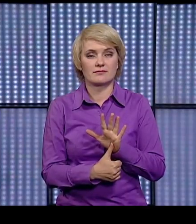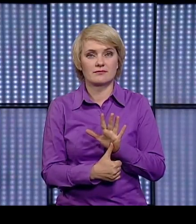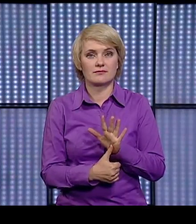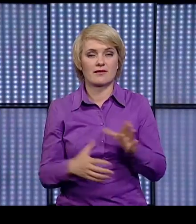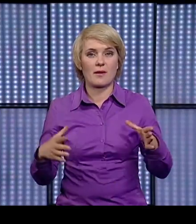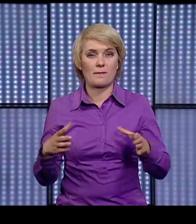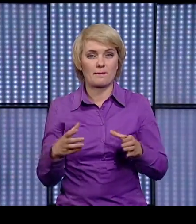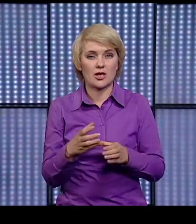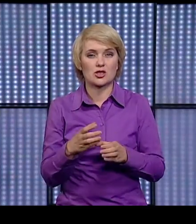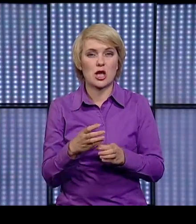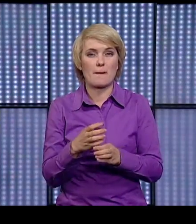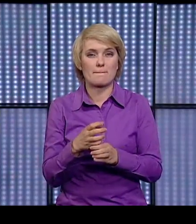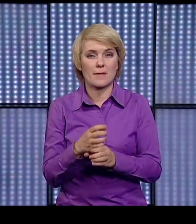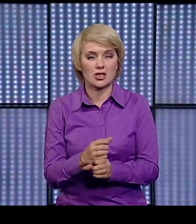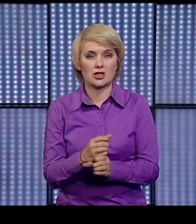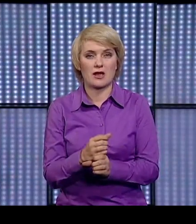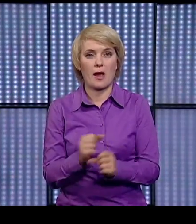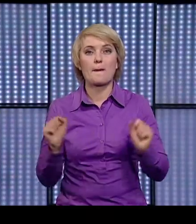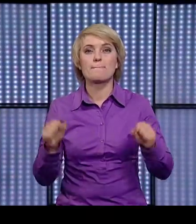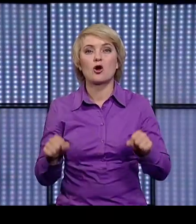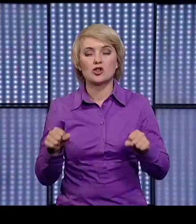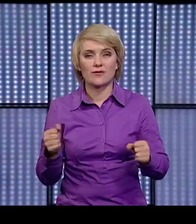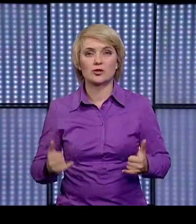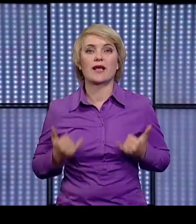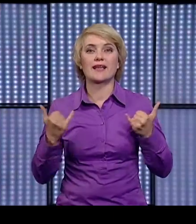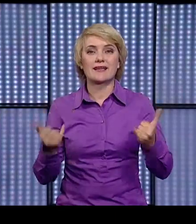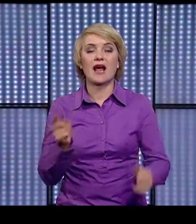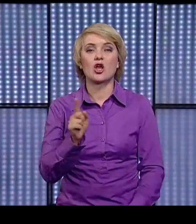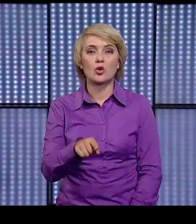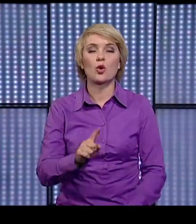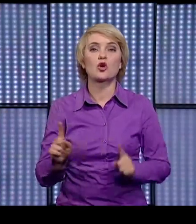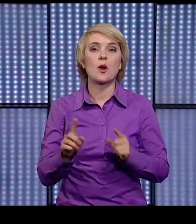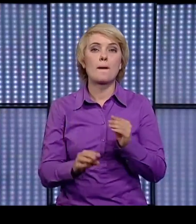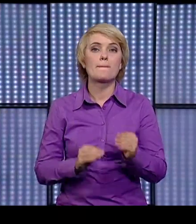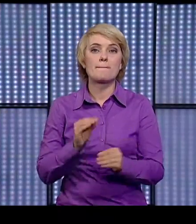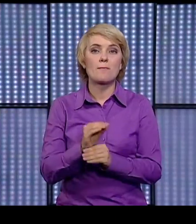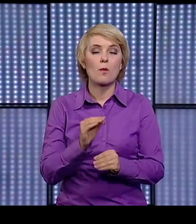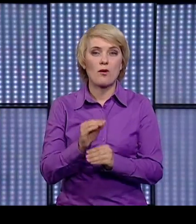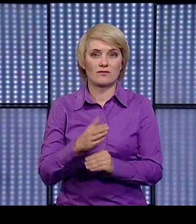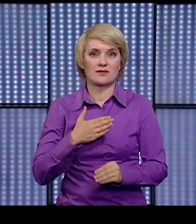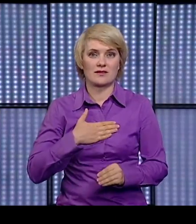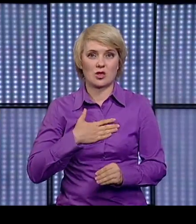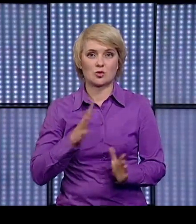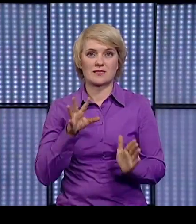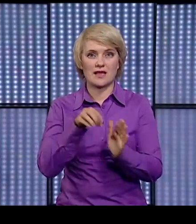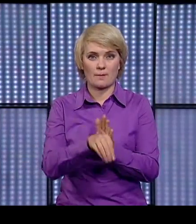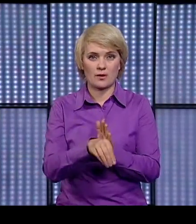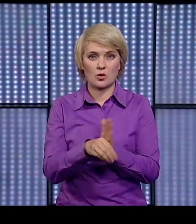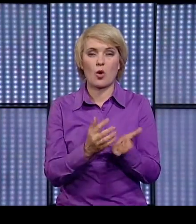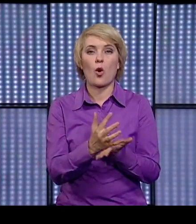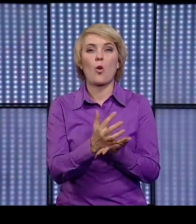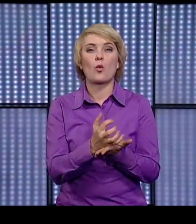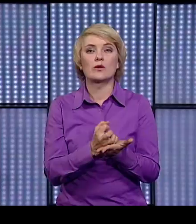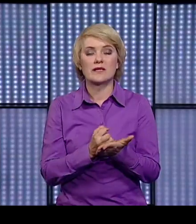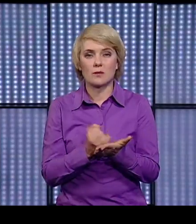Все менше і менше можливостей для того, щоб поповнити на нашу скарбничку, утримати